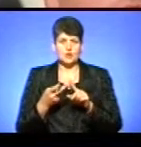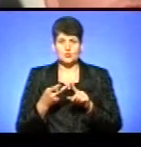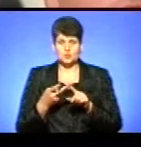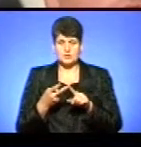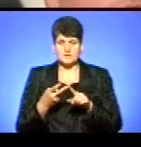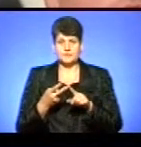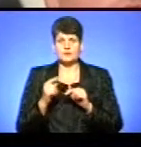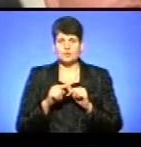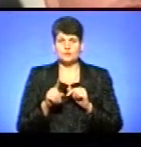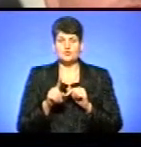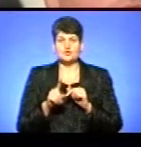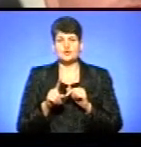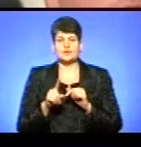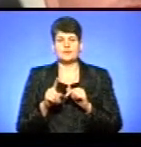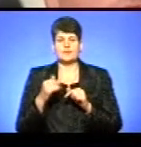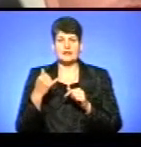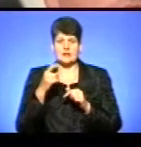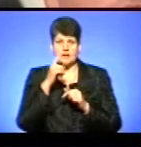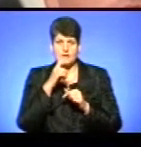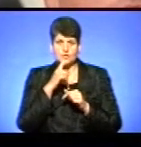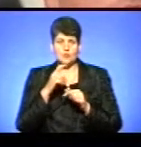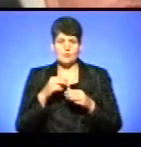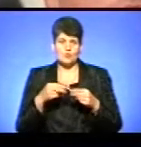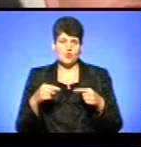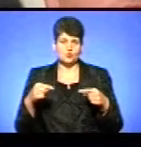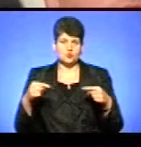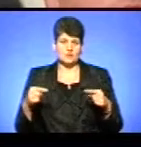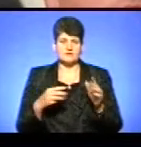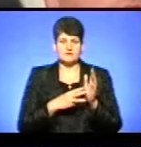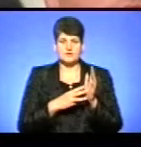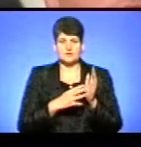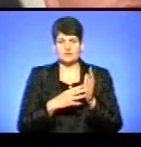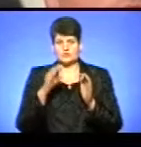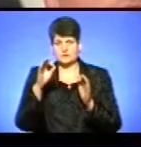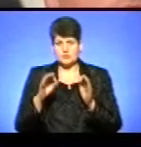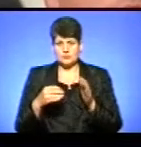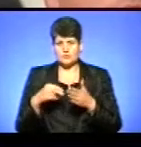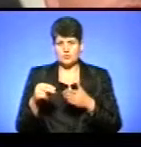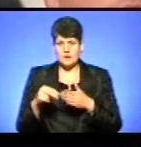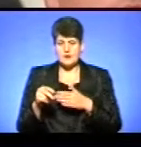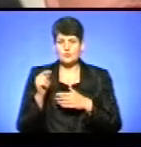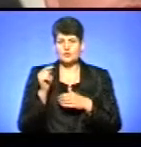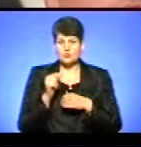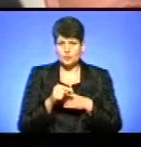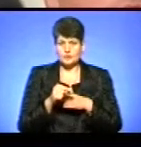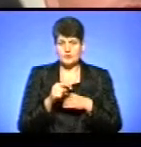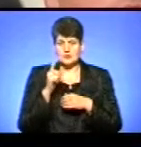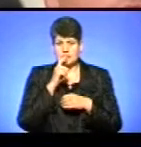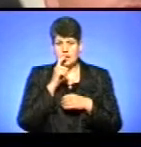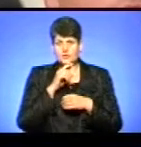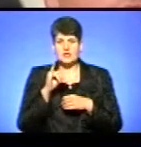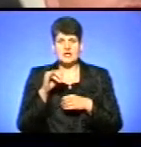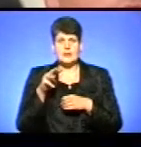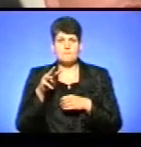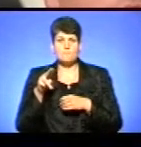що по різних нафтопродуктах від 50 до 80% ми закуповуємо той нафтопродукт по імпорту,